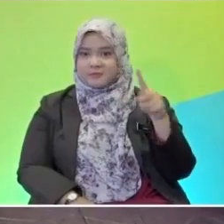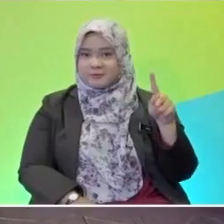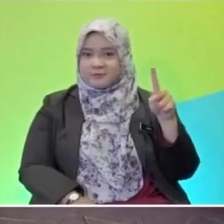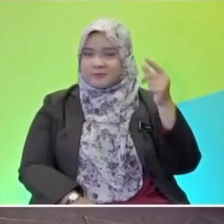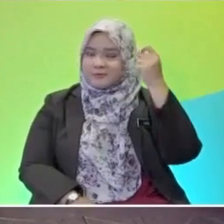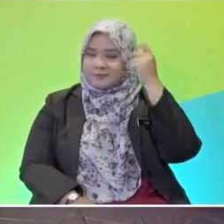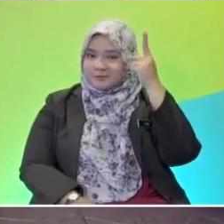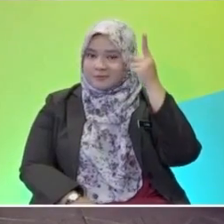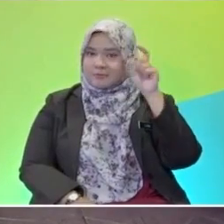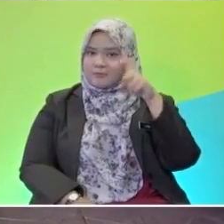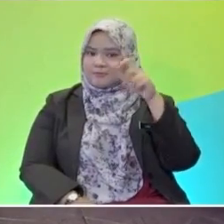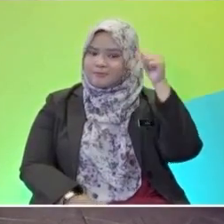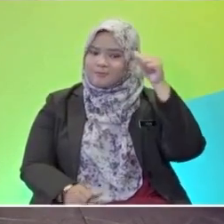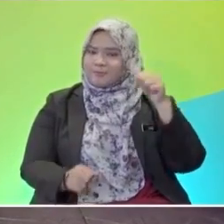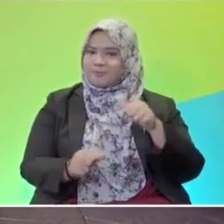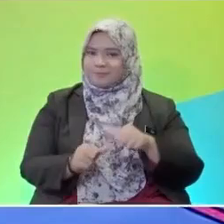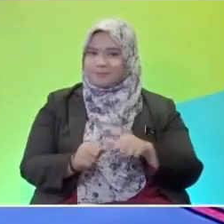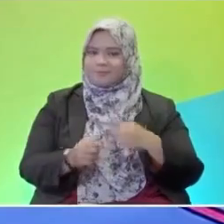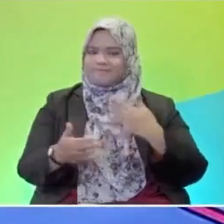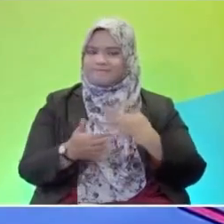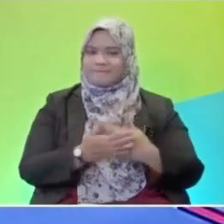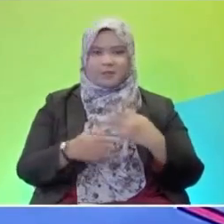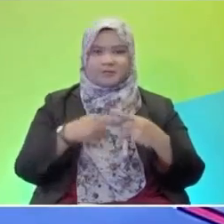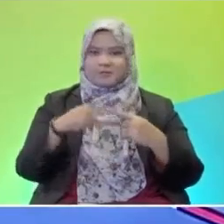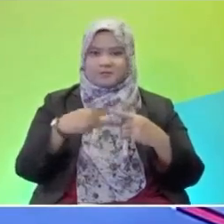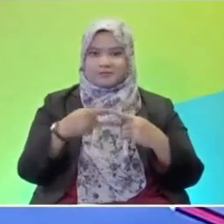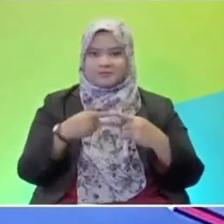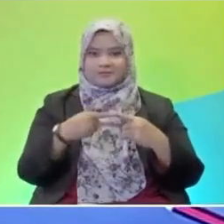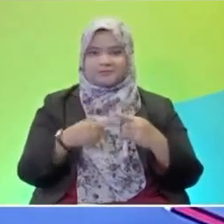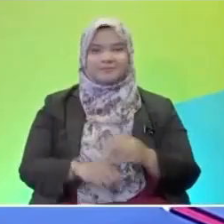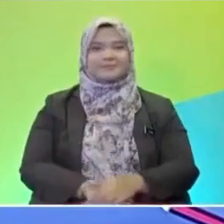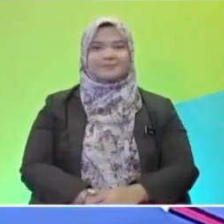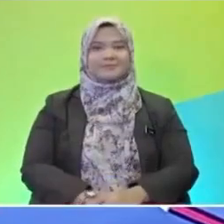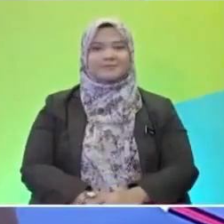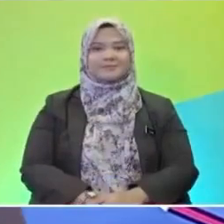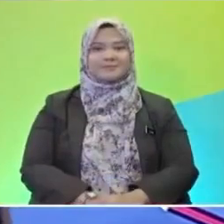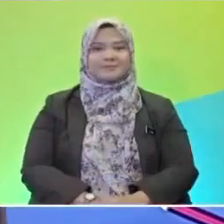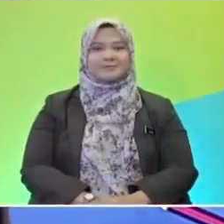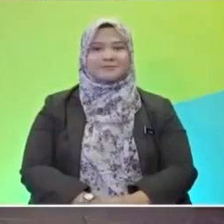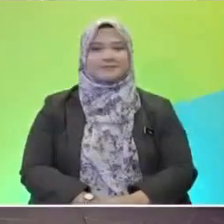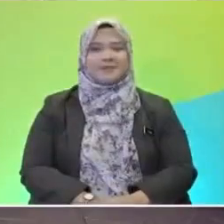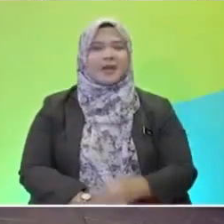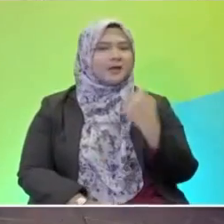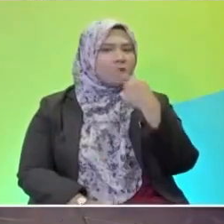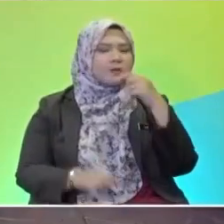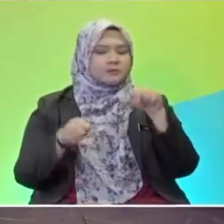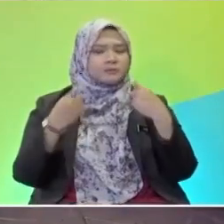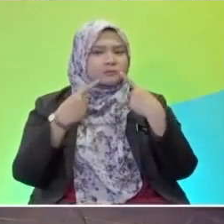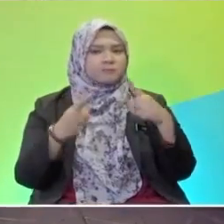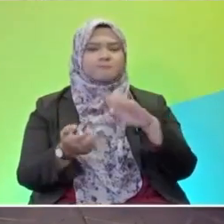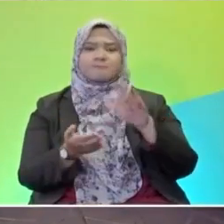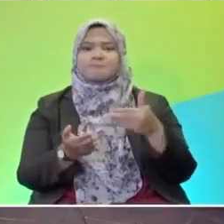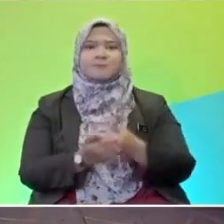satu dua tiga empat kali dosku mungkin Bagaimana prestasi saya untuk hari ini sebagai berikut prestasi